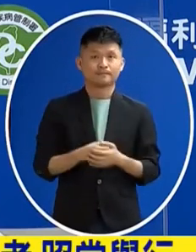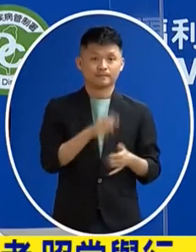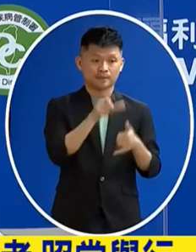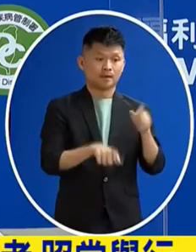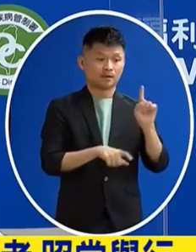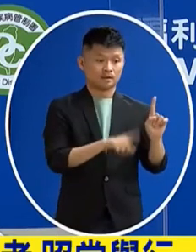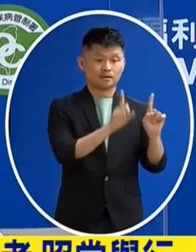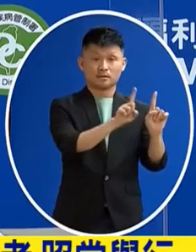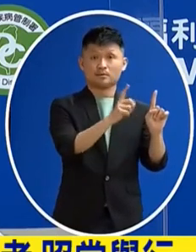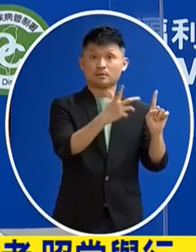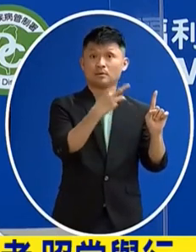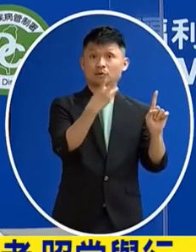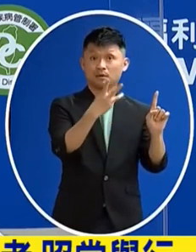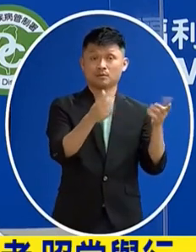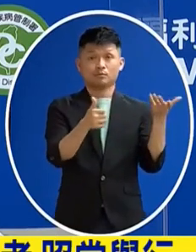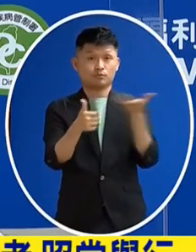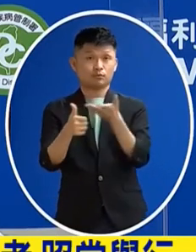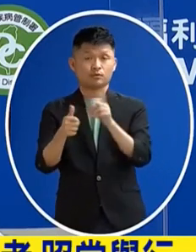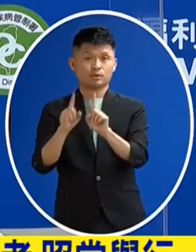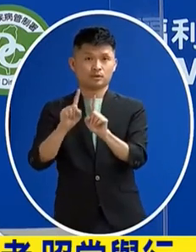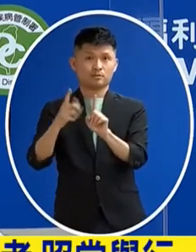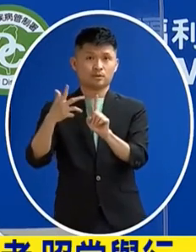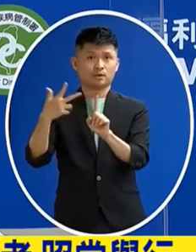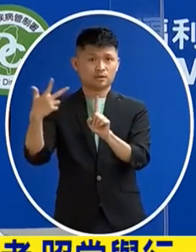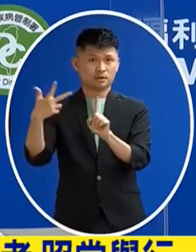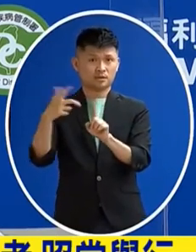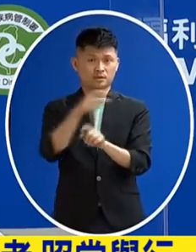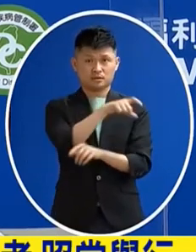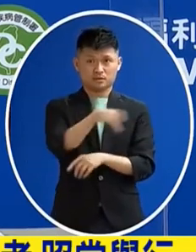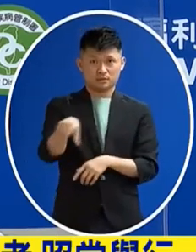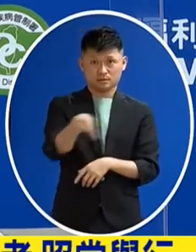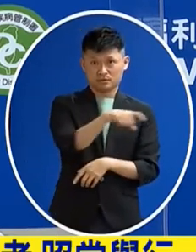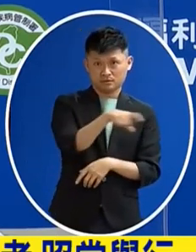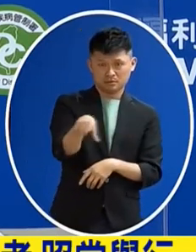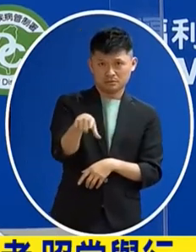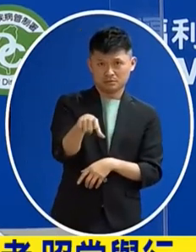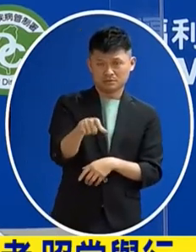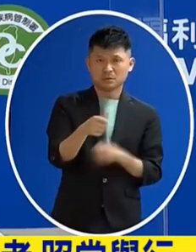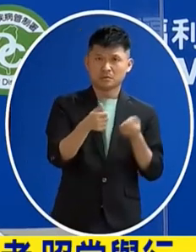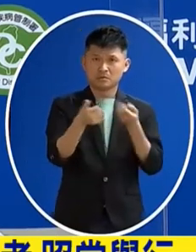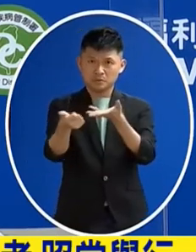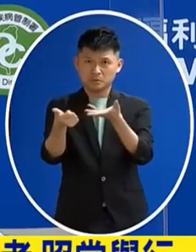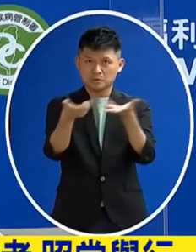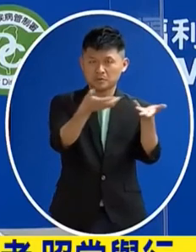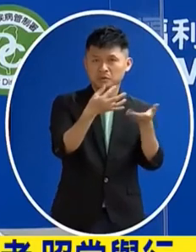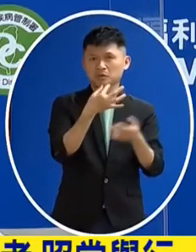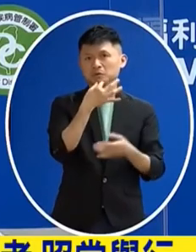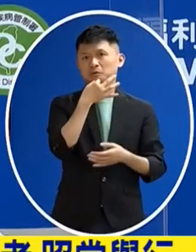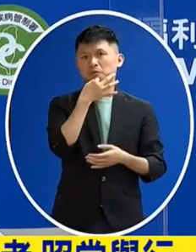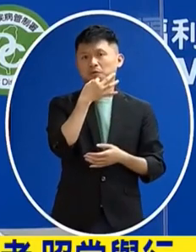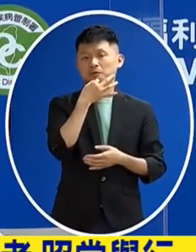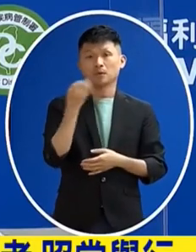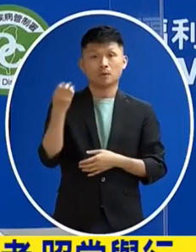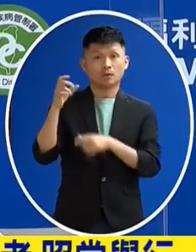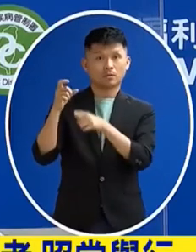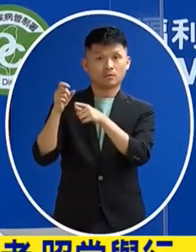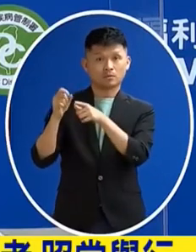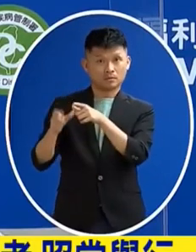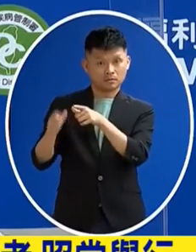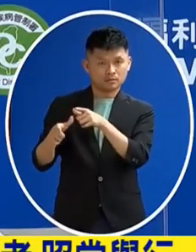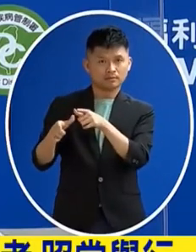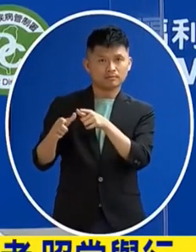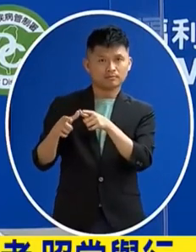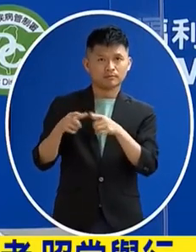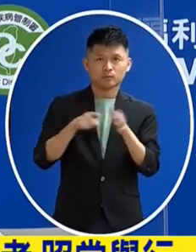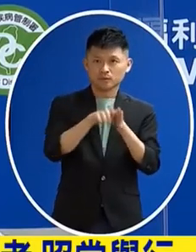给1187，哈，觉得相对的一个传播链，哈，可能在存在很多的地方，所以我们才跟华航还有我们专家